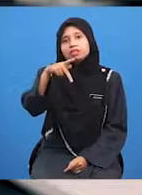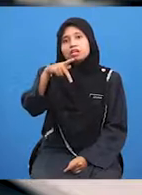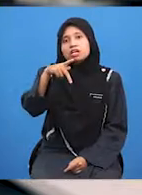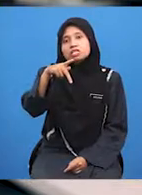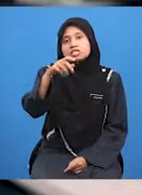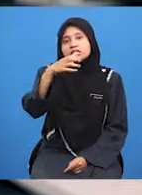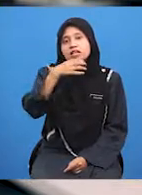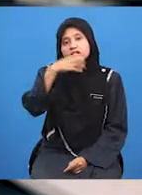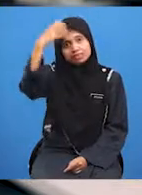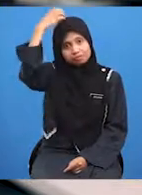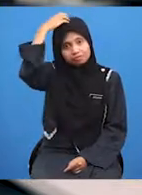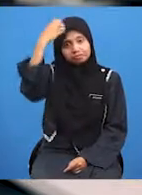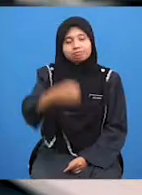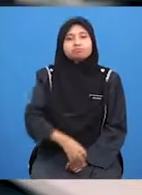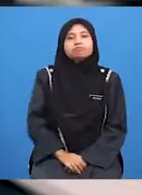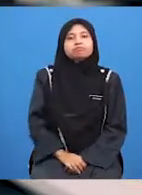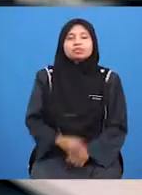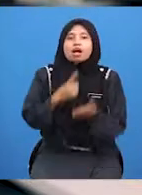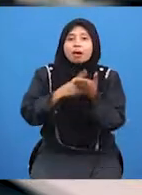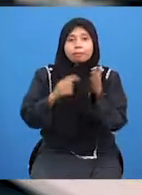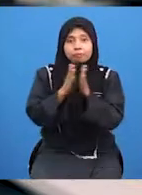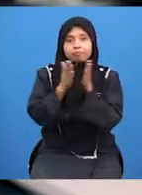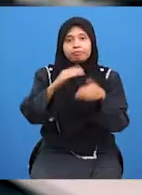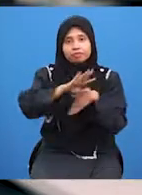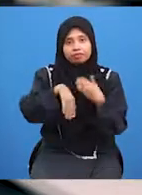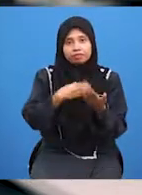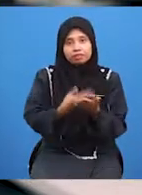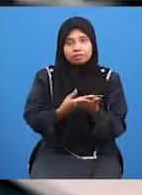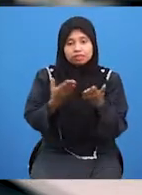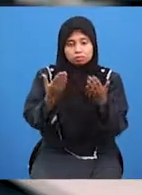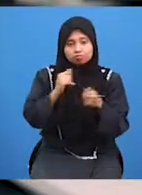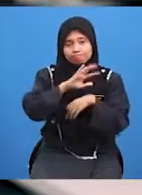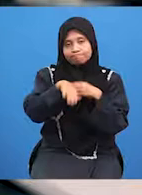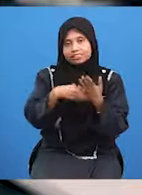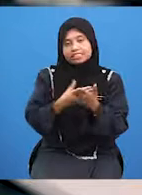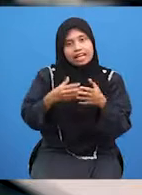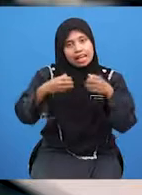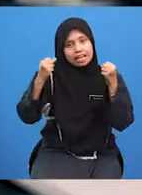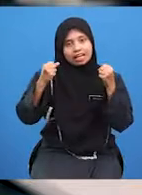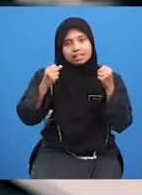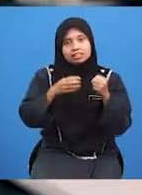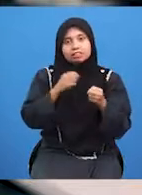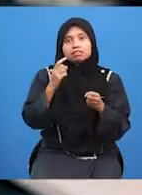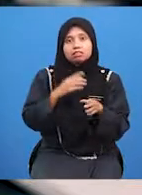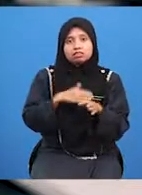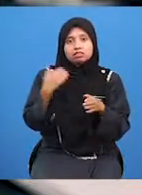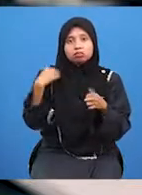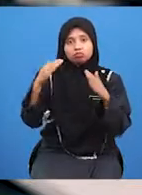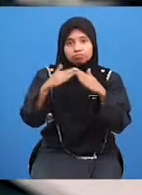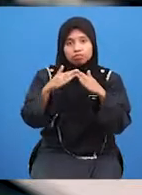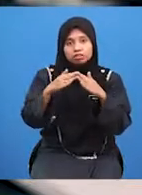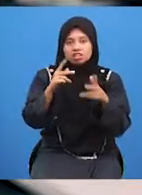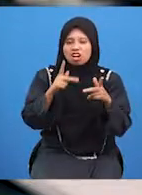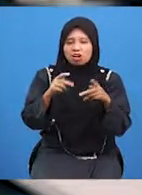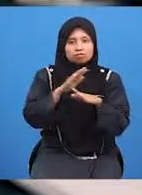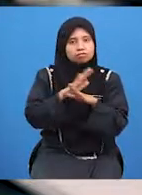Subang, Selangor. Apa khabar semua? Diharapkan semuanya sihat dan sentiasa berada di rumah